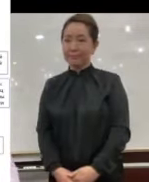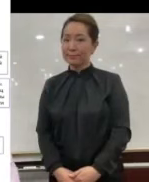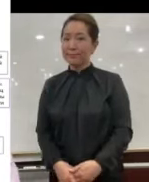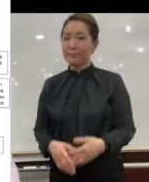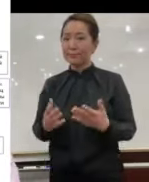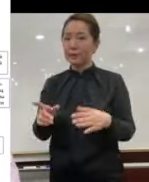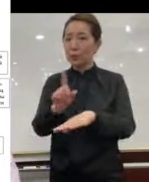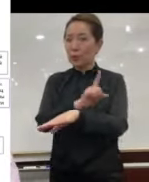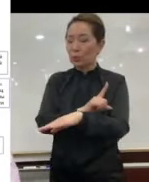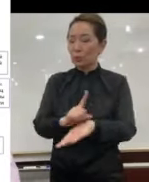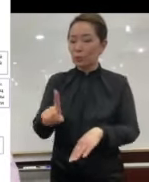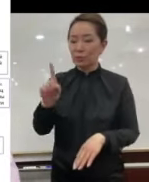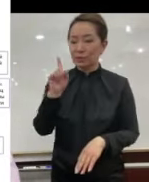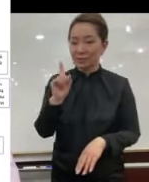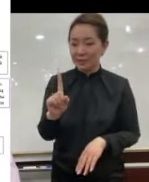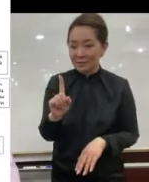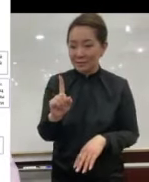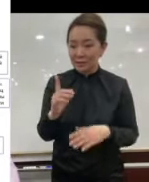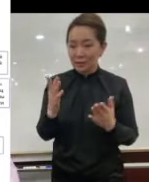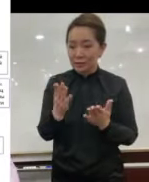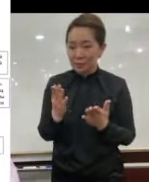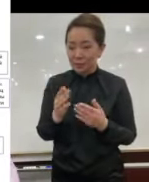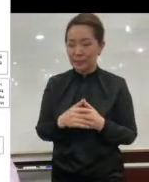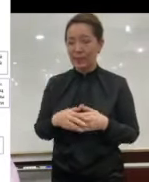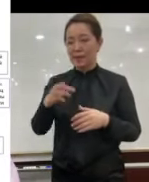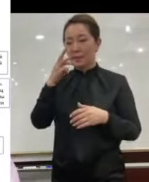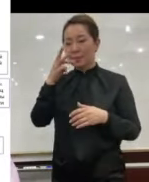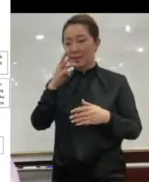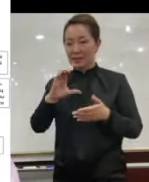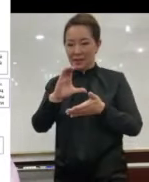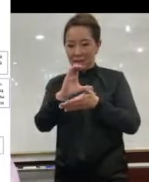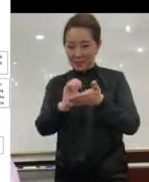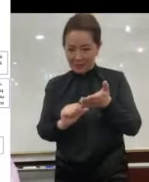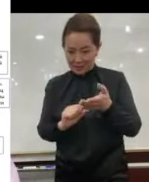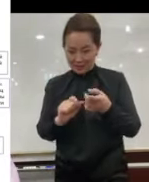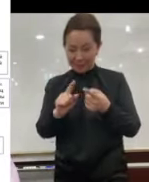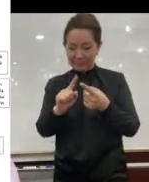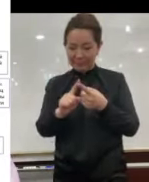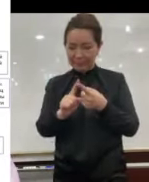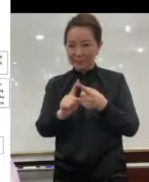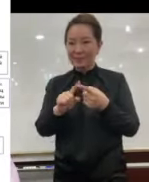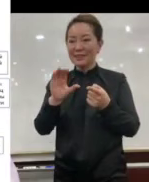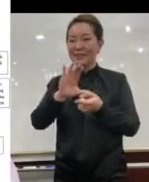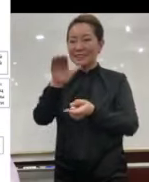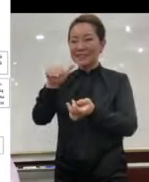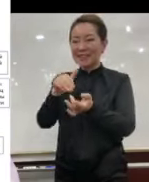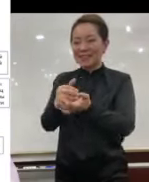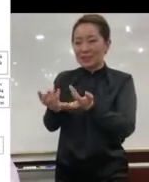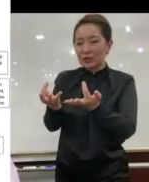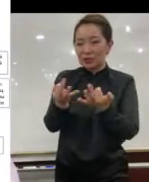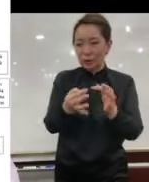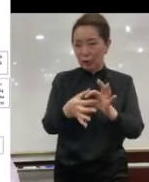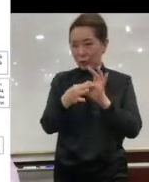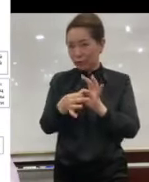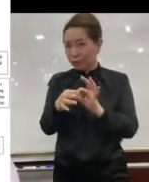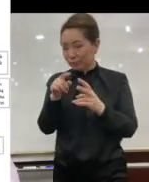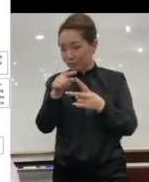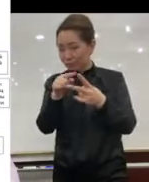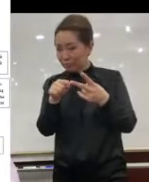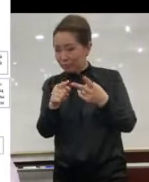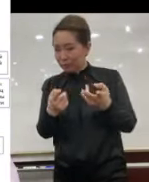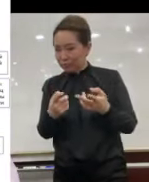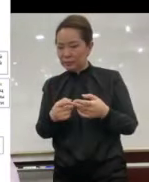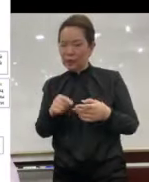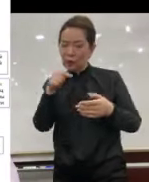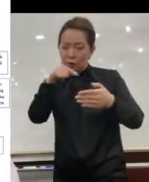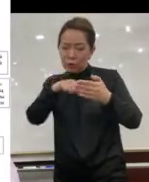За үрдүн нэг мэдээллийн сан статистиктэй холбоотой үйл ажиллагаа байгаа. Энэ дээр бол янз бүрийн үйл